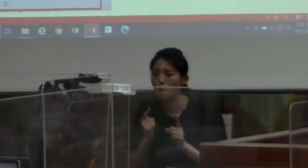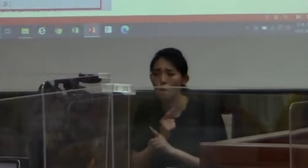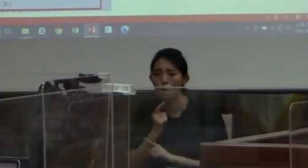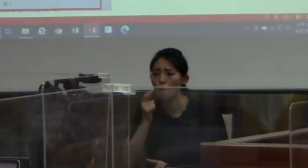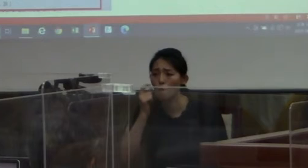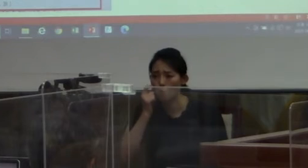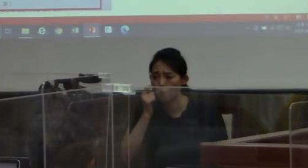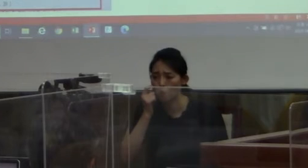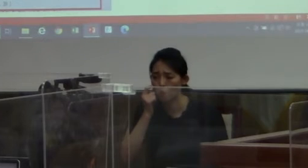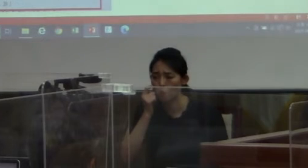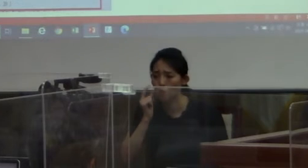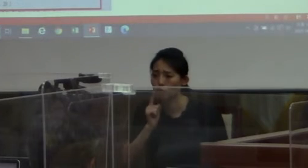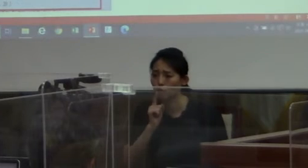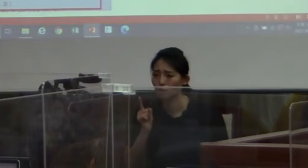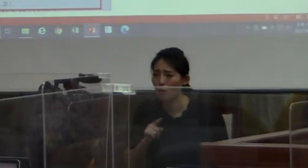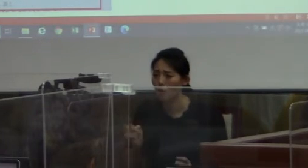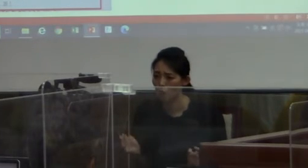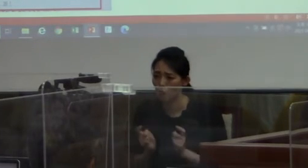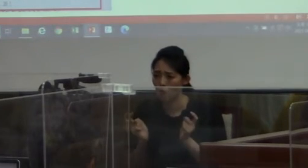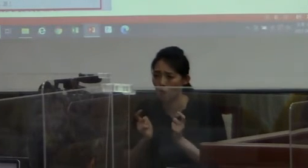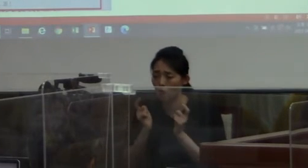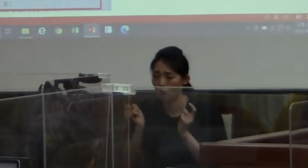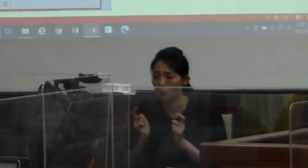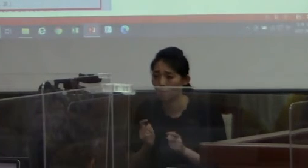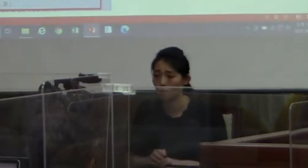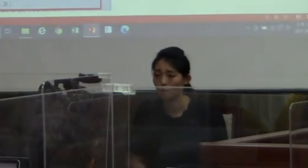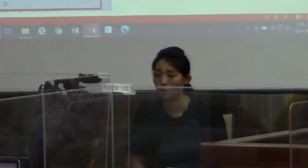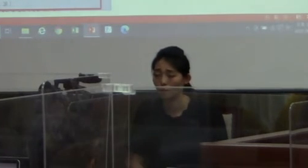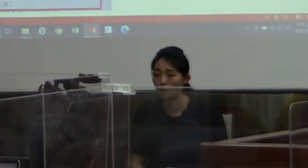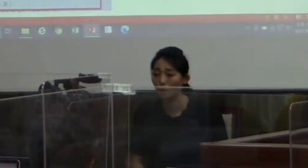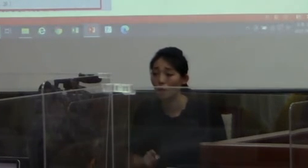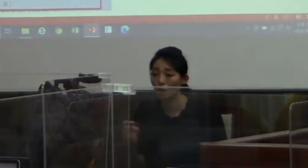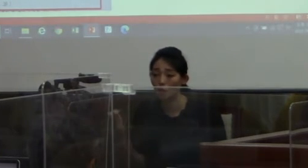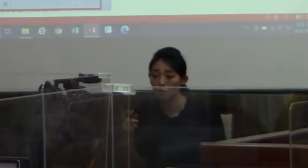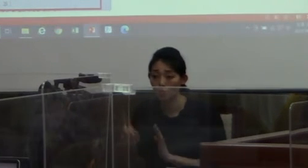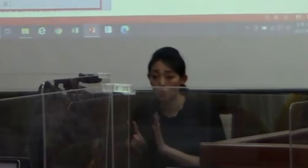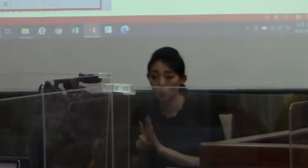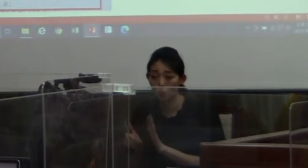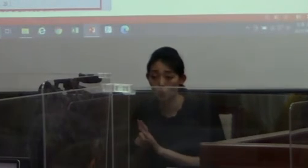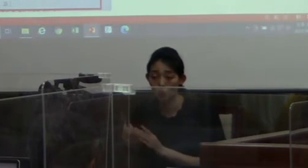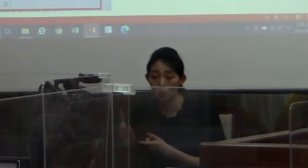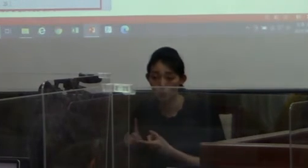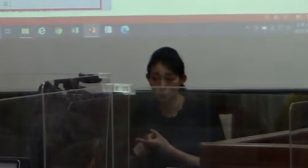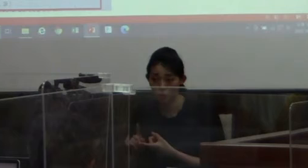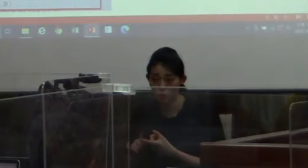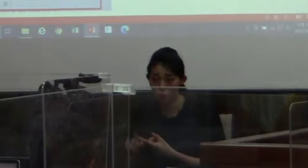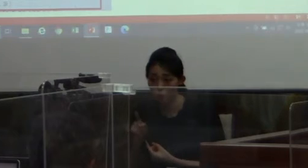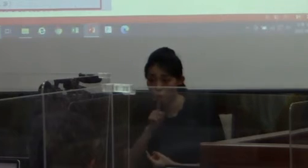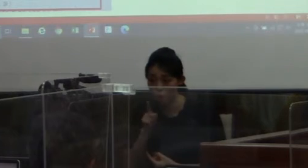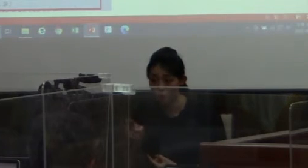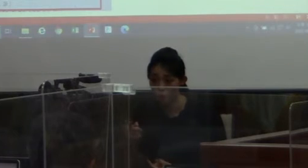무슨 소리냐 이렇게 싸움이 일어나는 거예요. 이 재공고에 대해서는 보고는 받았습니까?